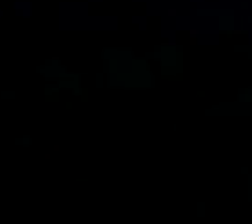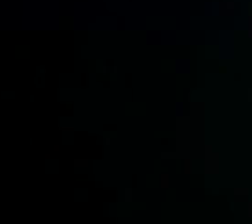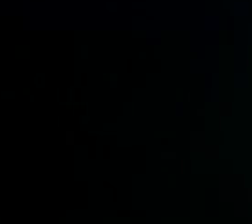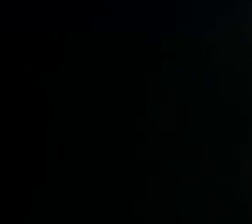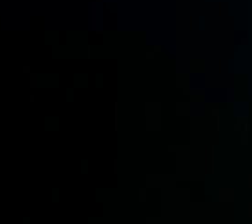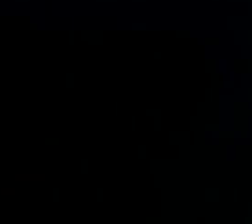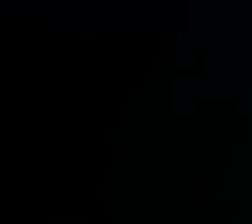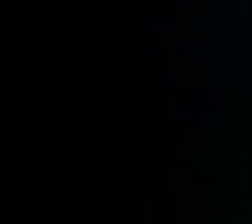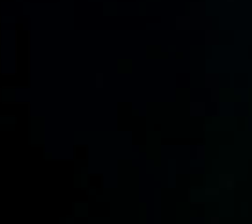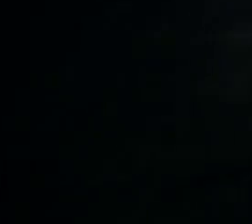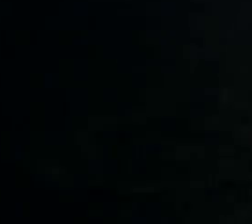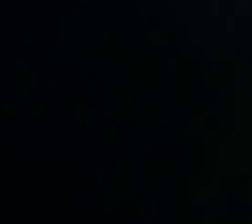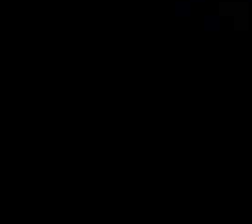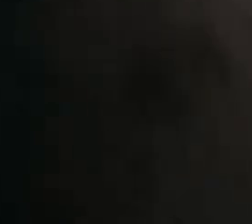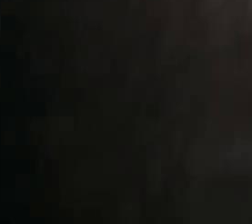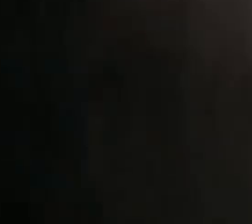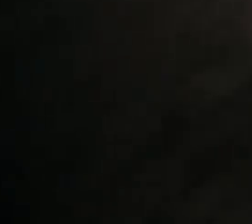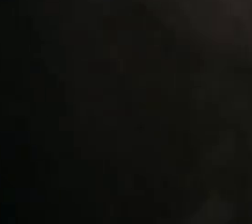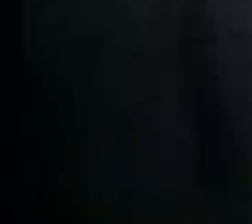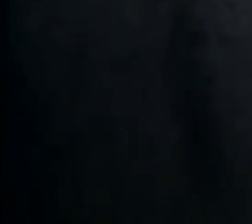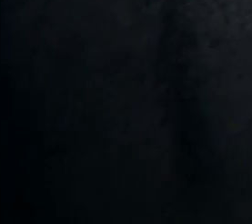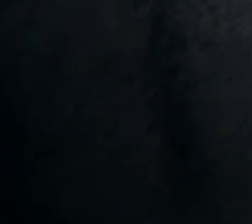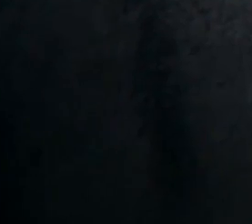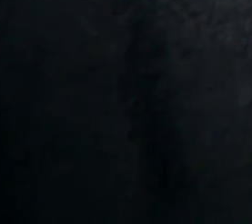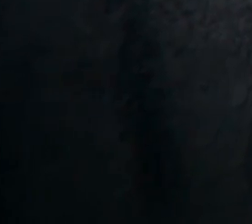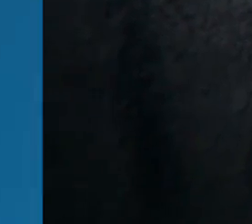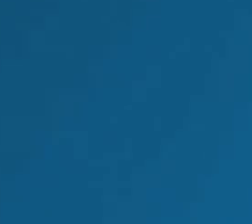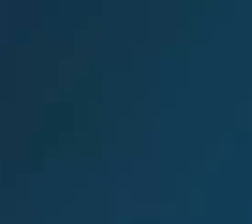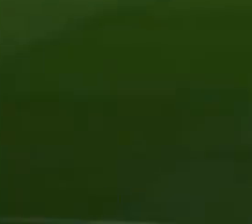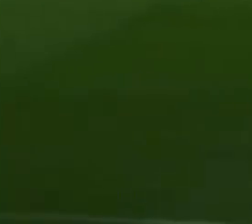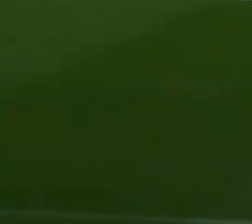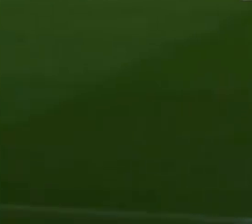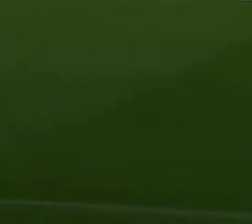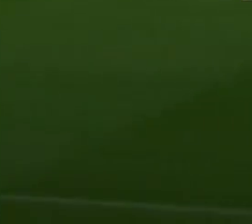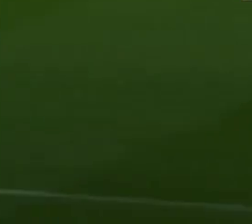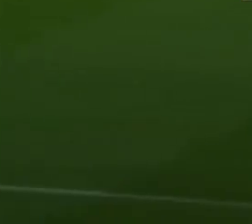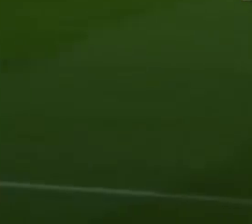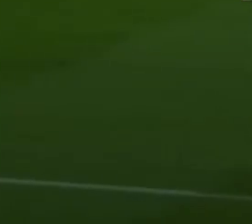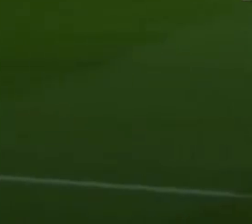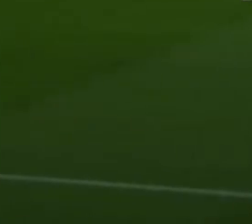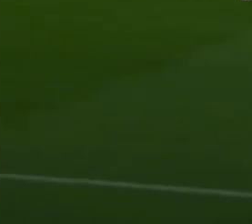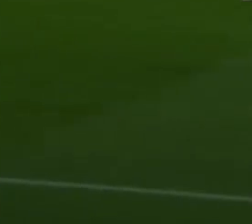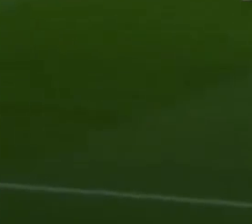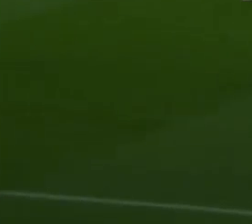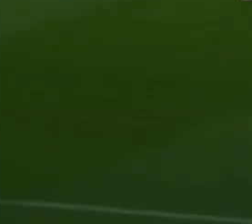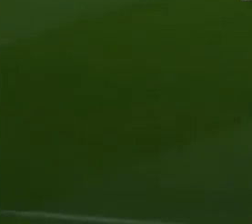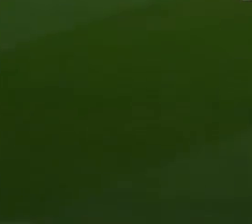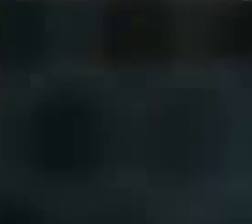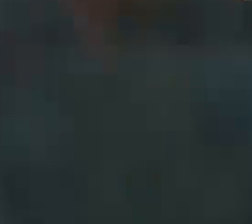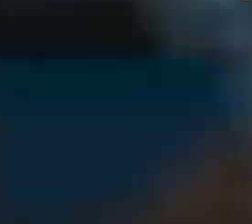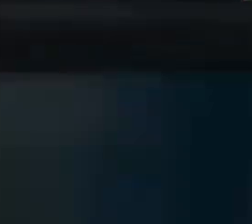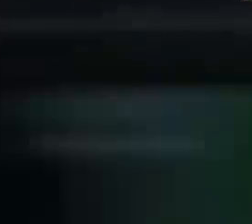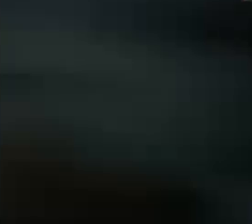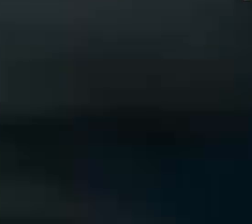עושה פעולות תגמון, אז לא היה יהודי אחד שהיה חושב לעשות את המחיר. סערת הכרטיסים